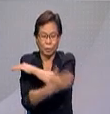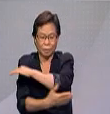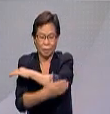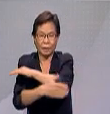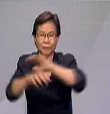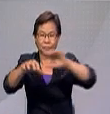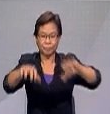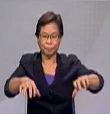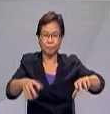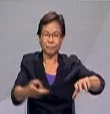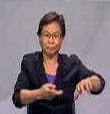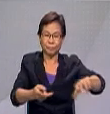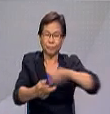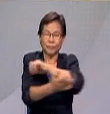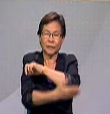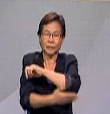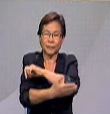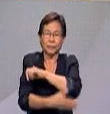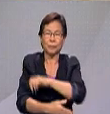negara.